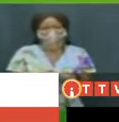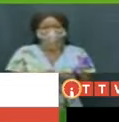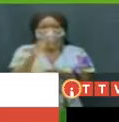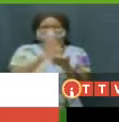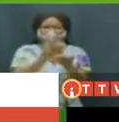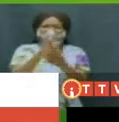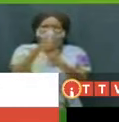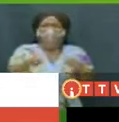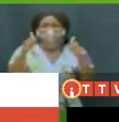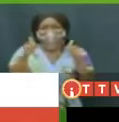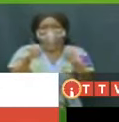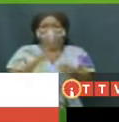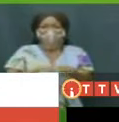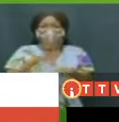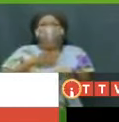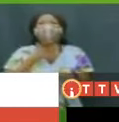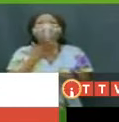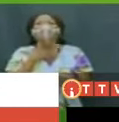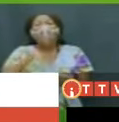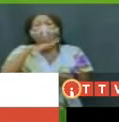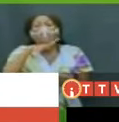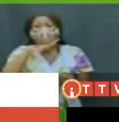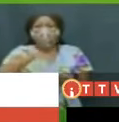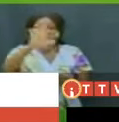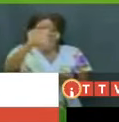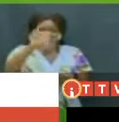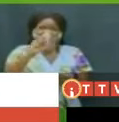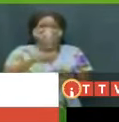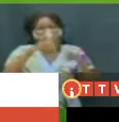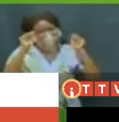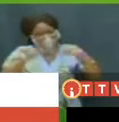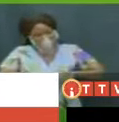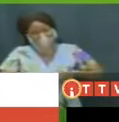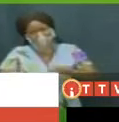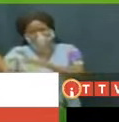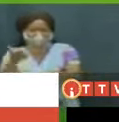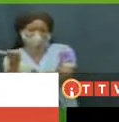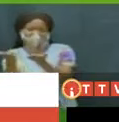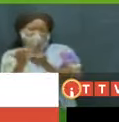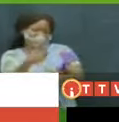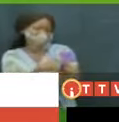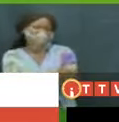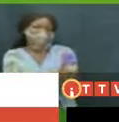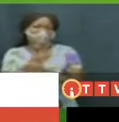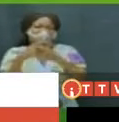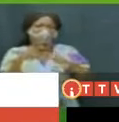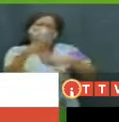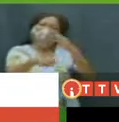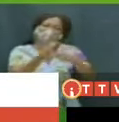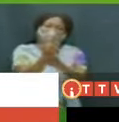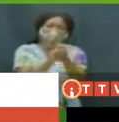katiitana titenge mwayi umenewo tikalandire katemerayo. Koma nthawi yomweyo tipitilize zosamba